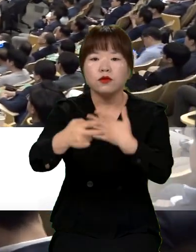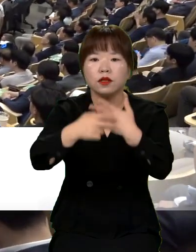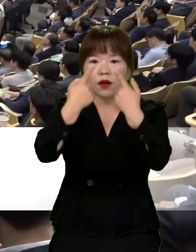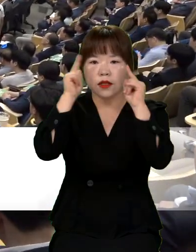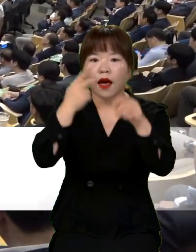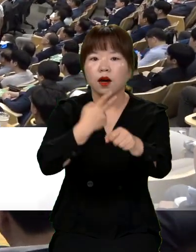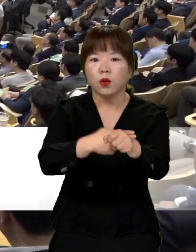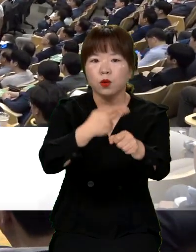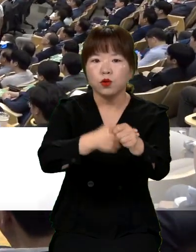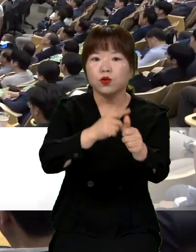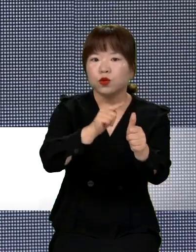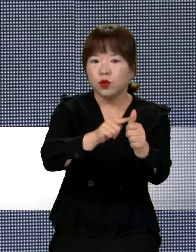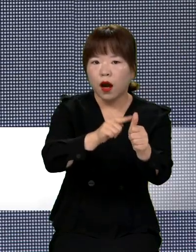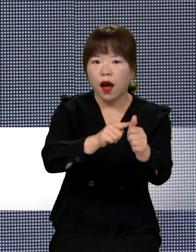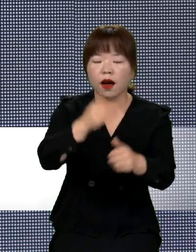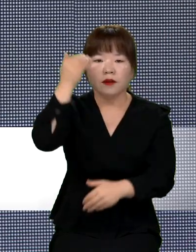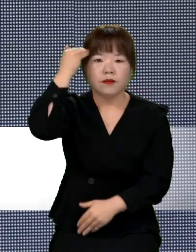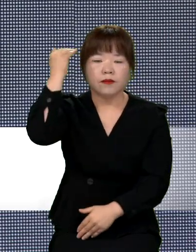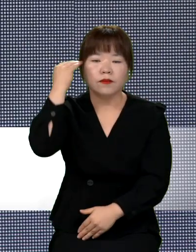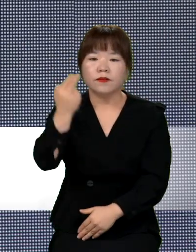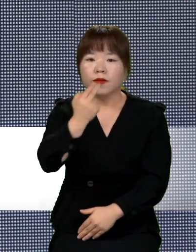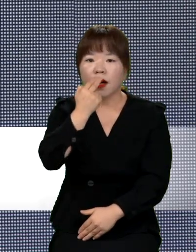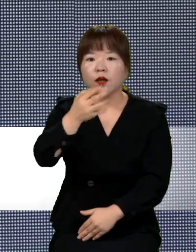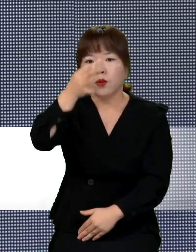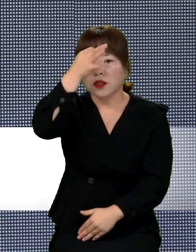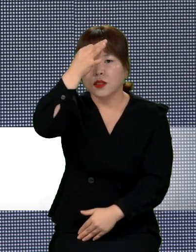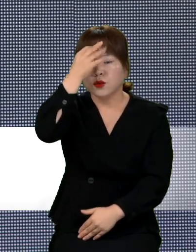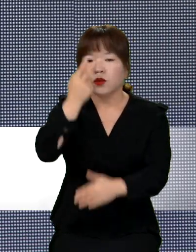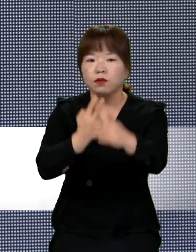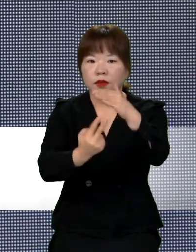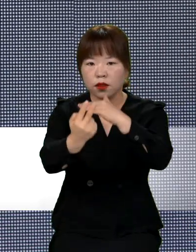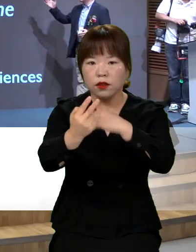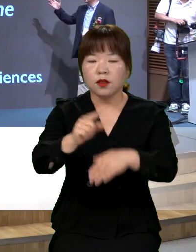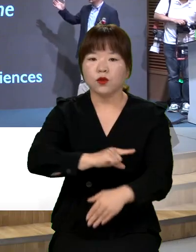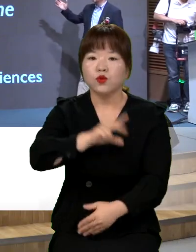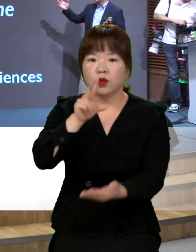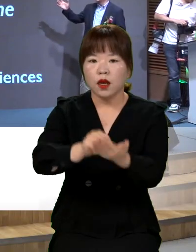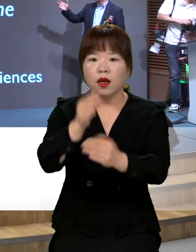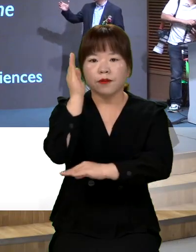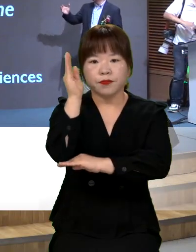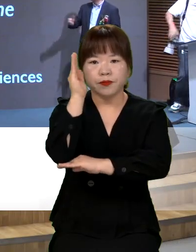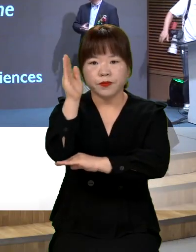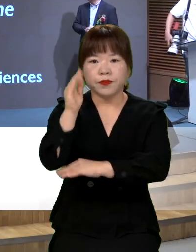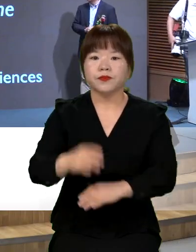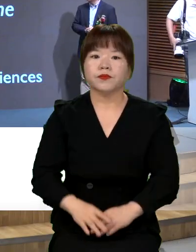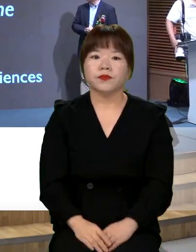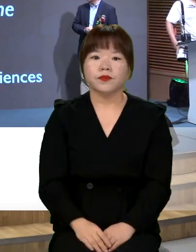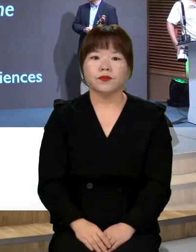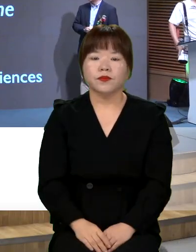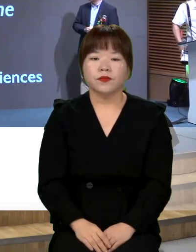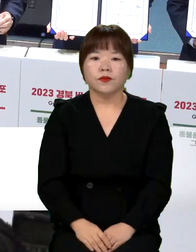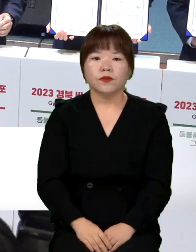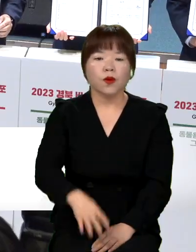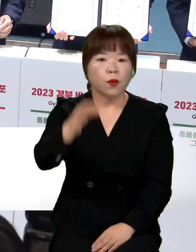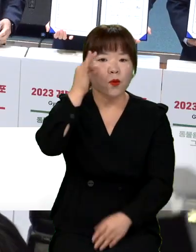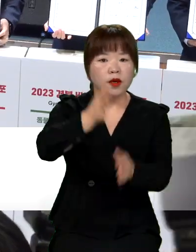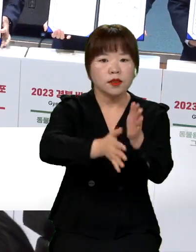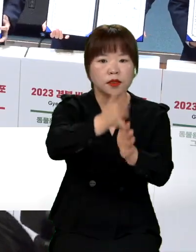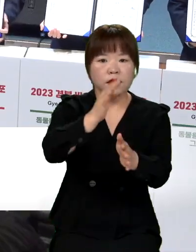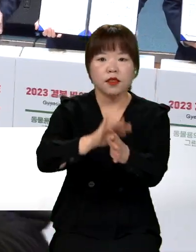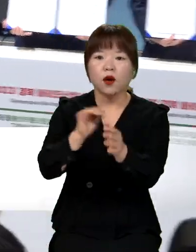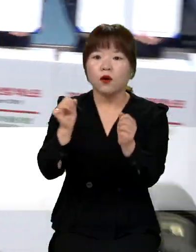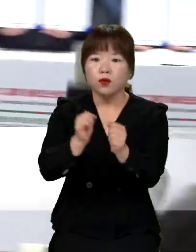의과대학 루크리 교수가 k바이오테크놀로지의 비전을 주제로 기조 강연을 했습니다 또